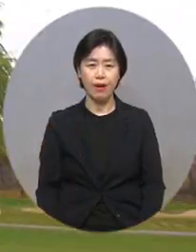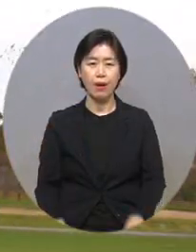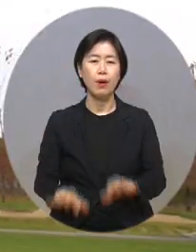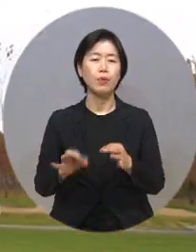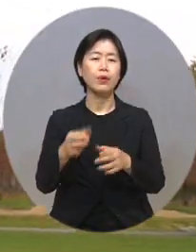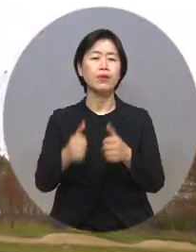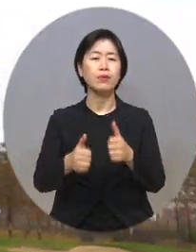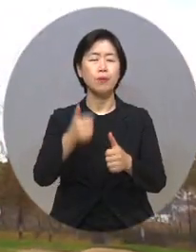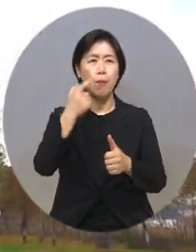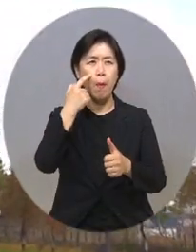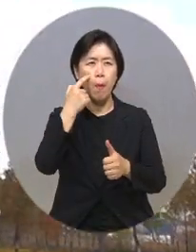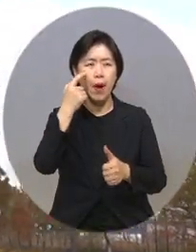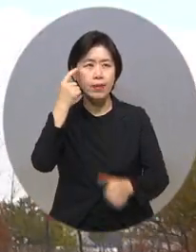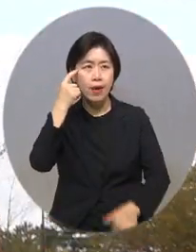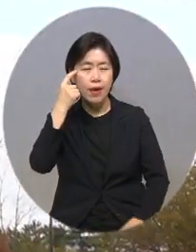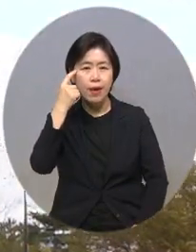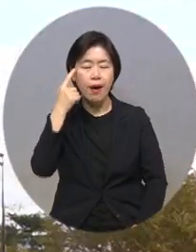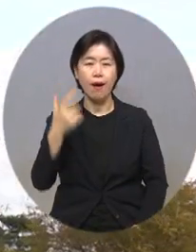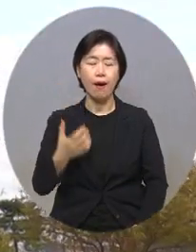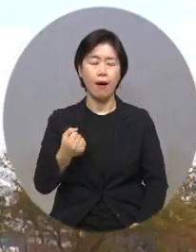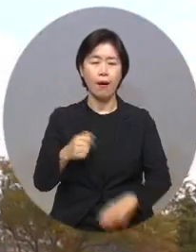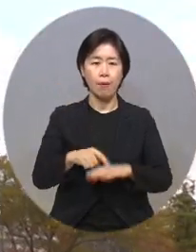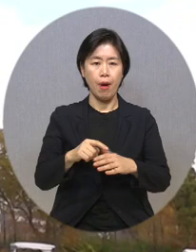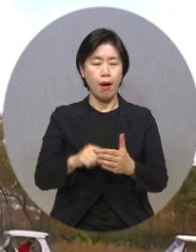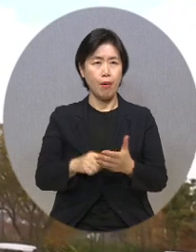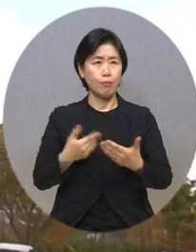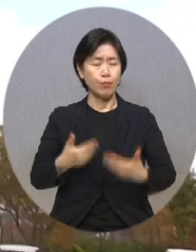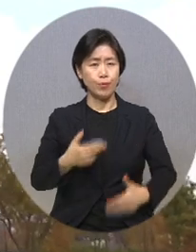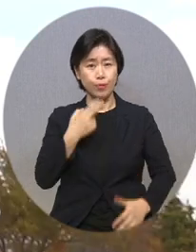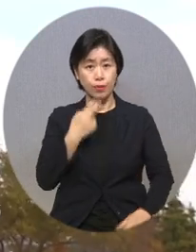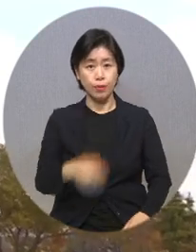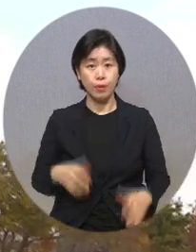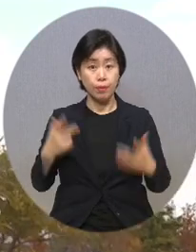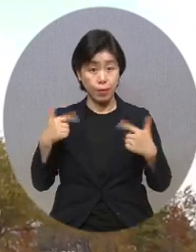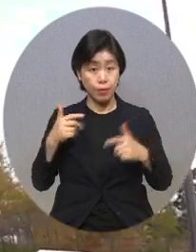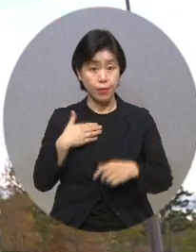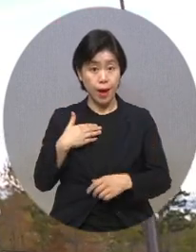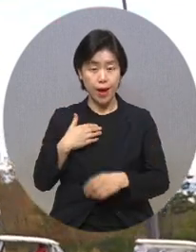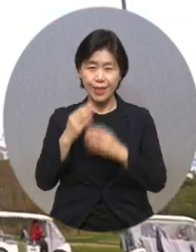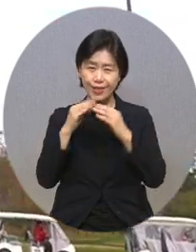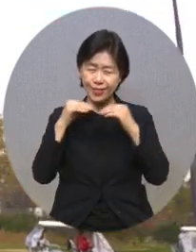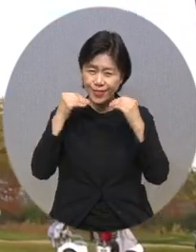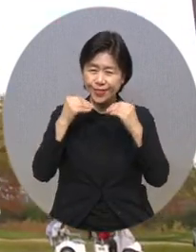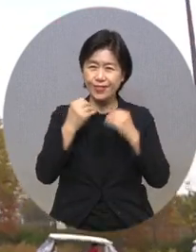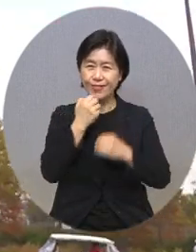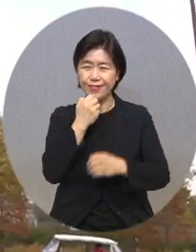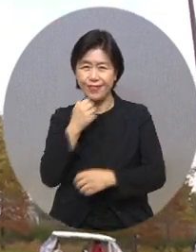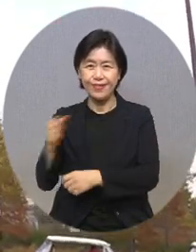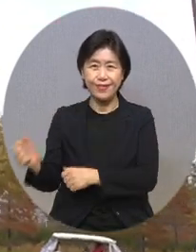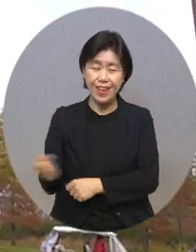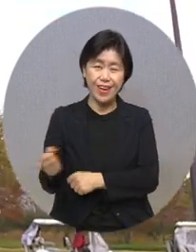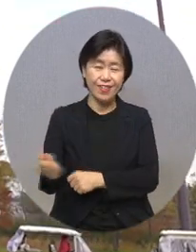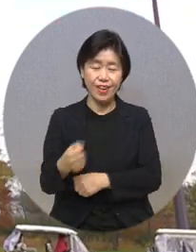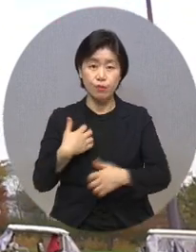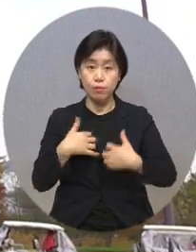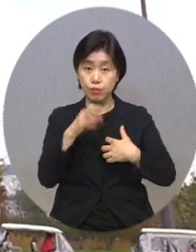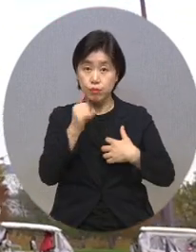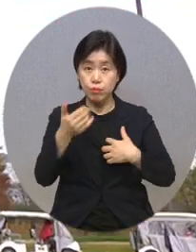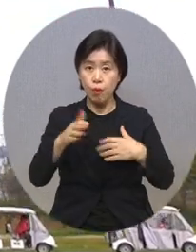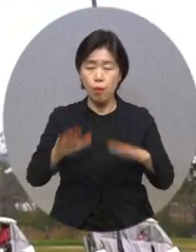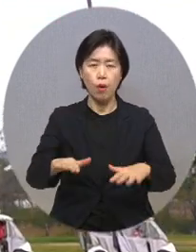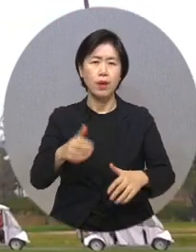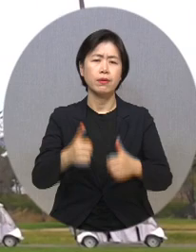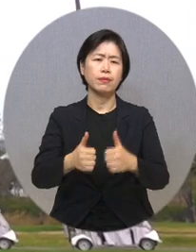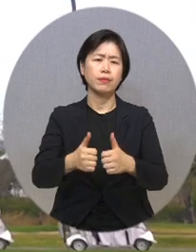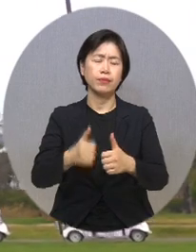온다 생각하니까 마음이 저 맨날 웃으면서 공치고 이랬는데 이렇게 심각하게 쳐온 적이 없는데 분위기가